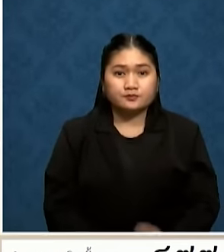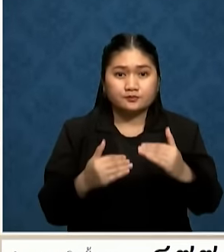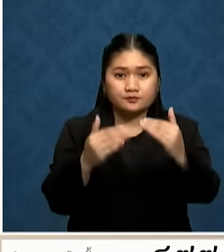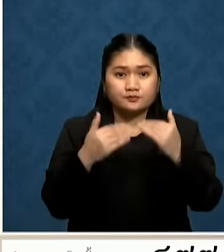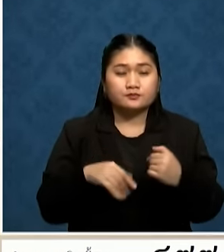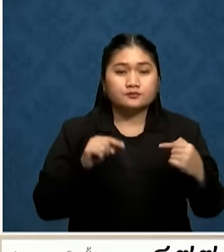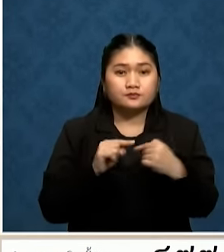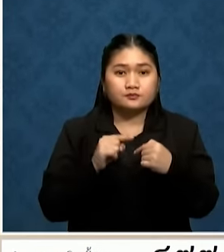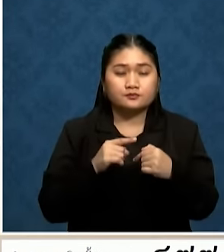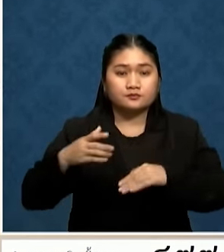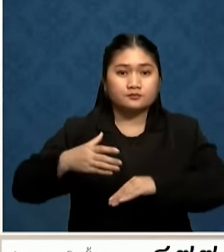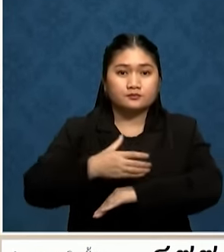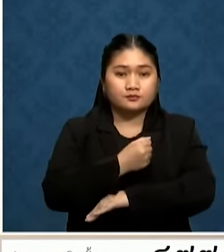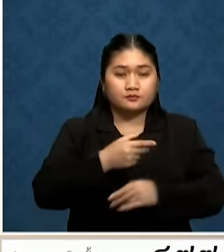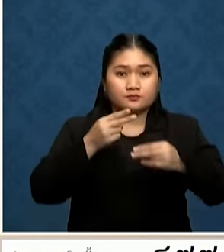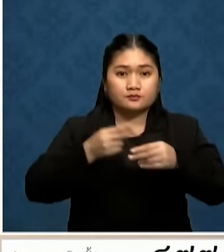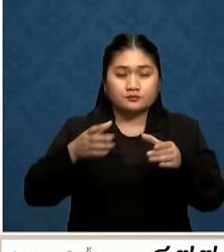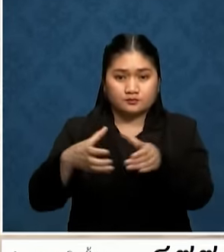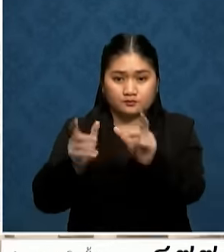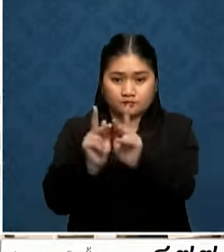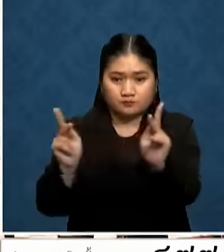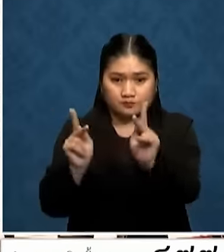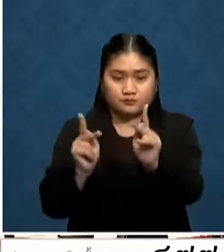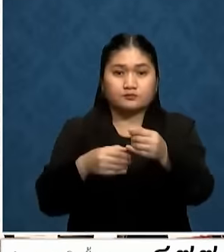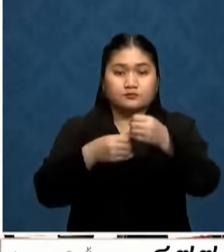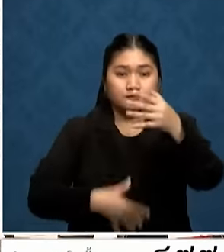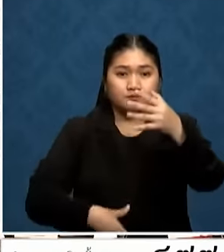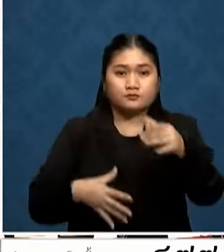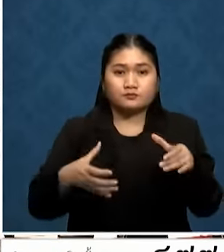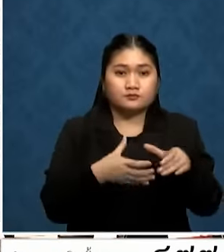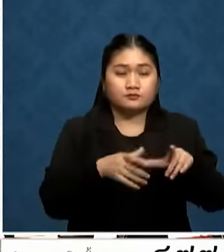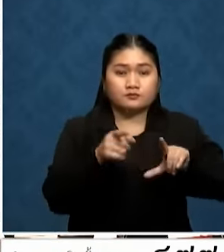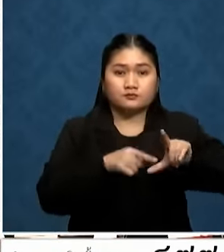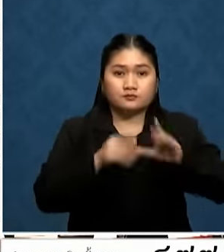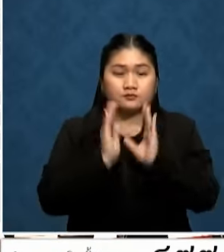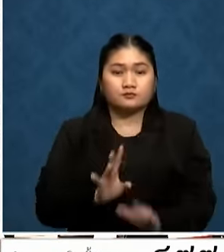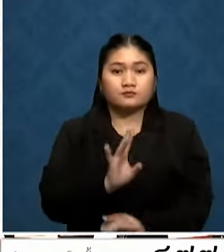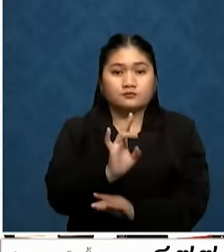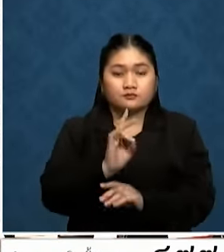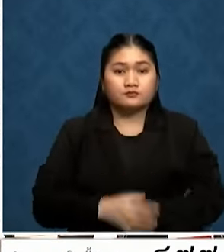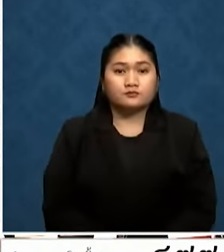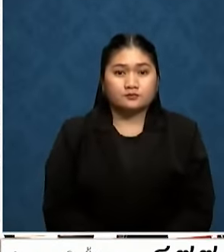ขอเชิญพักเมืเสนอรชอกรรธิการครับเชิญพกแรกนะครบพักเก้าไลจำนว 7 ท่านคร